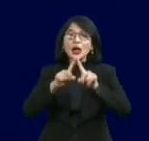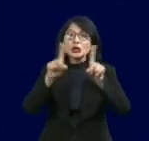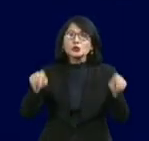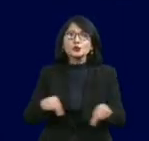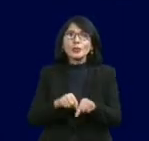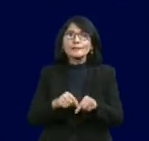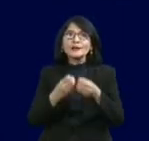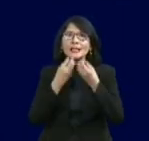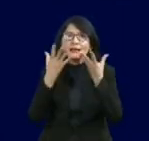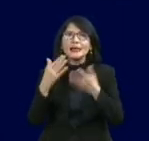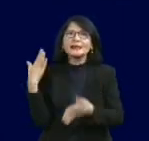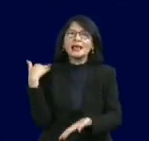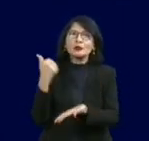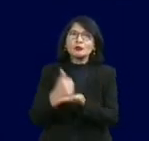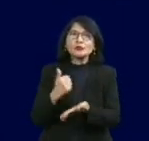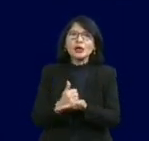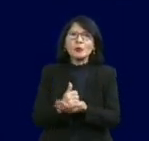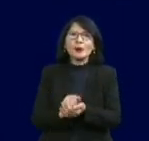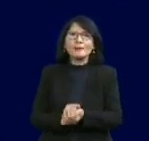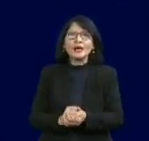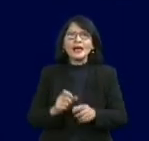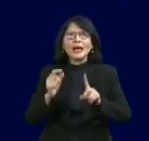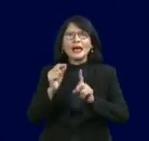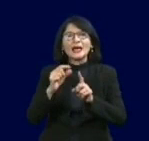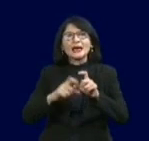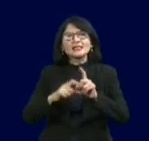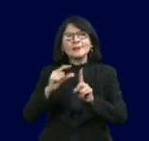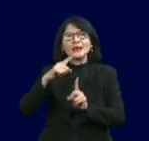pernyataan tanggung jawab mutlak